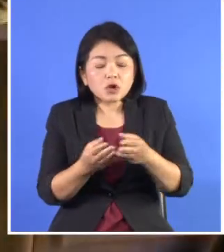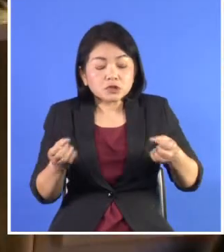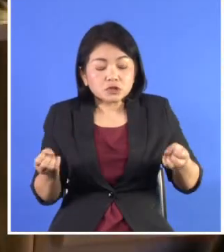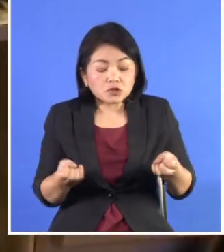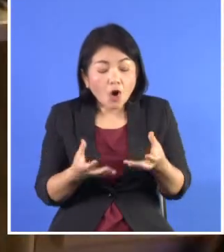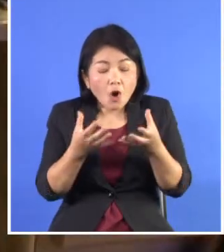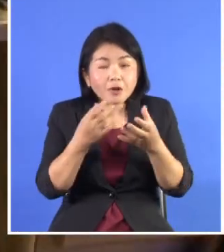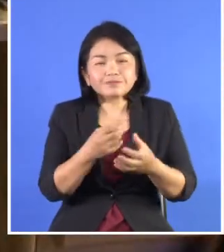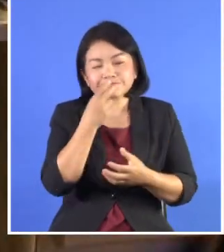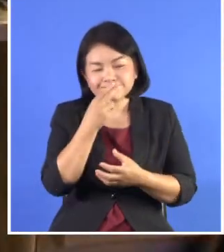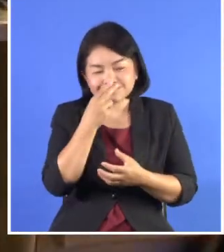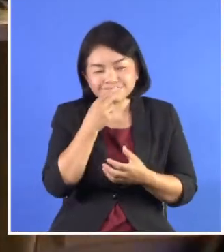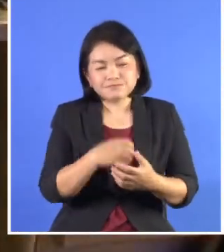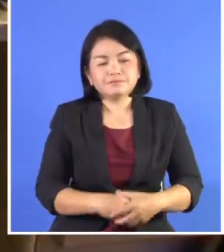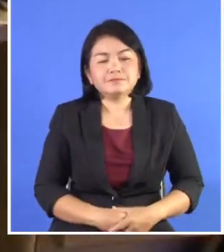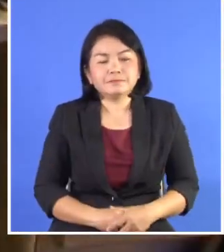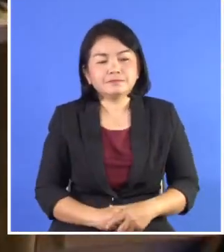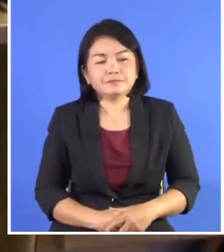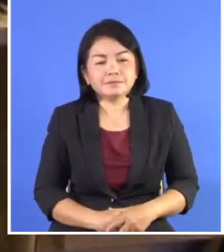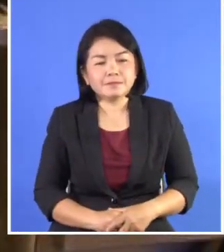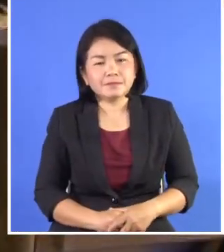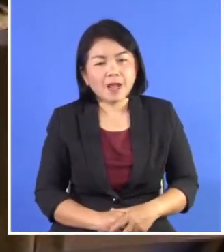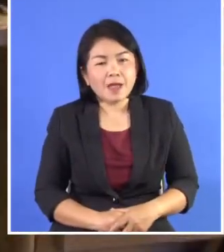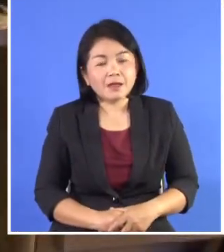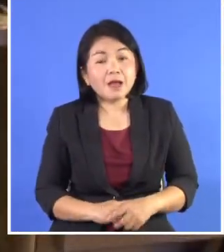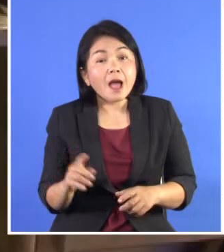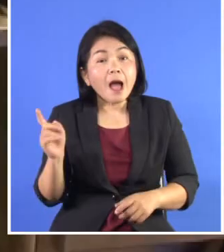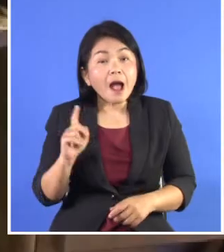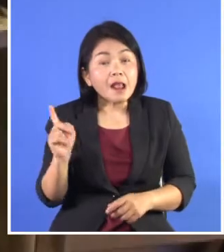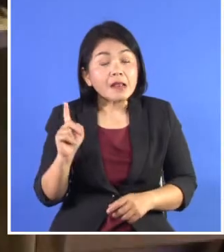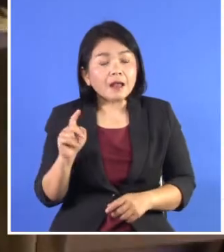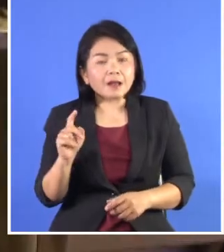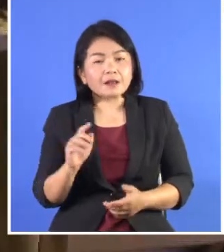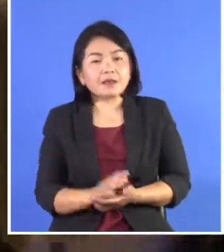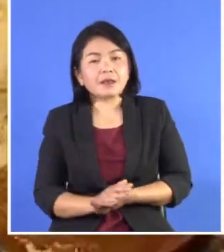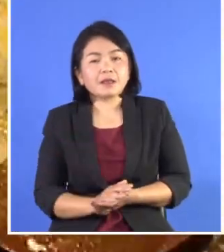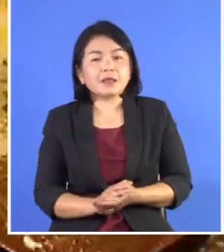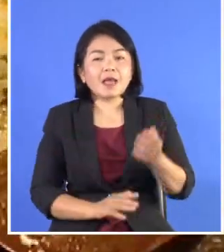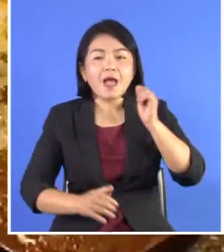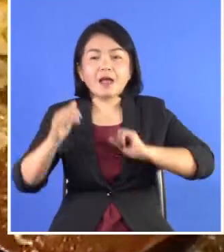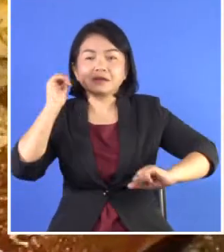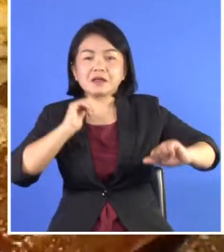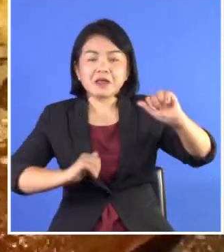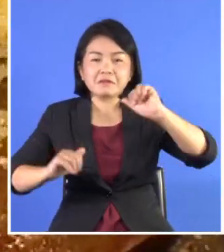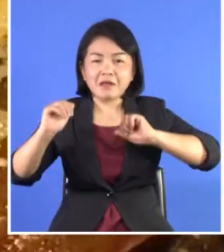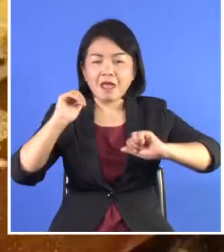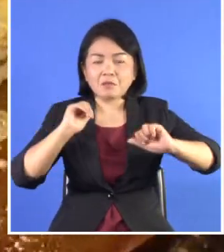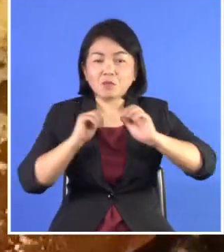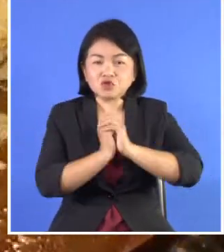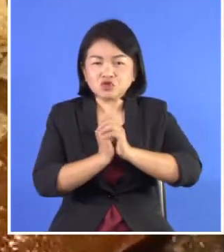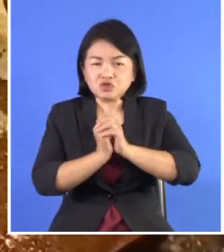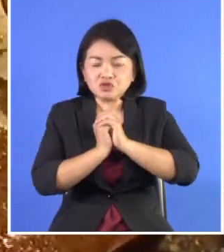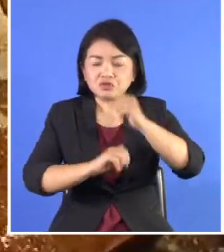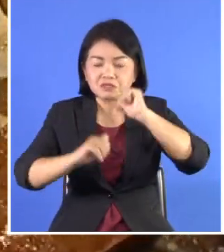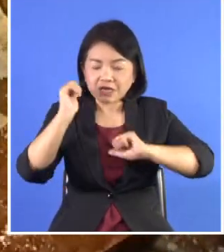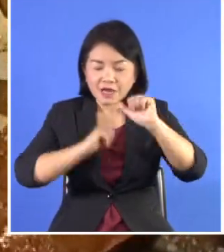ค่ะศาลเจ้าพ่อปึงเถากงที่สวรรคโลกค่ะเขามีงานงิ้วไงพี่แป ๊ ะงานงิ้วใหญ่นะคะก็มี10วั